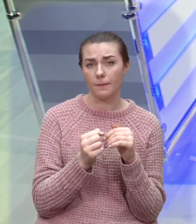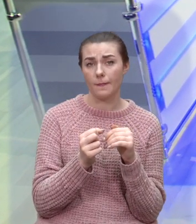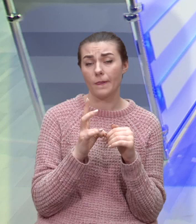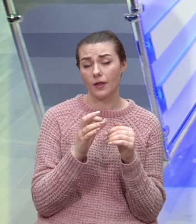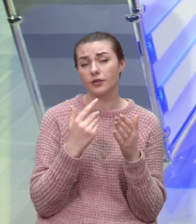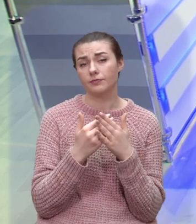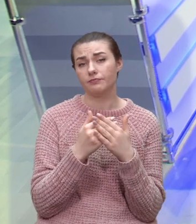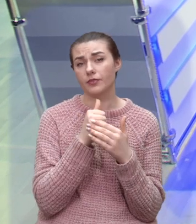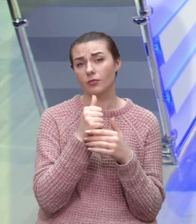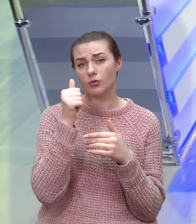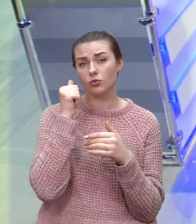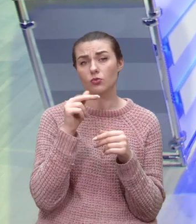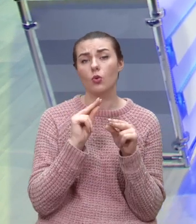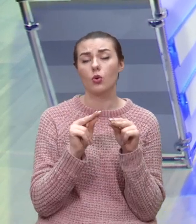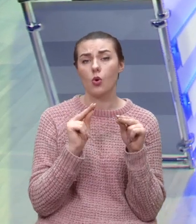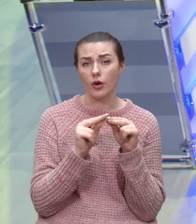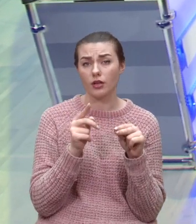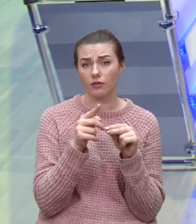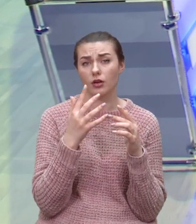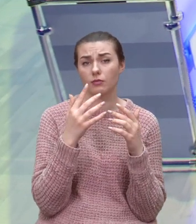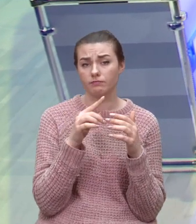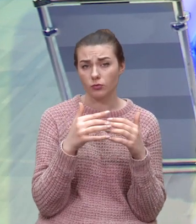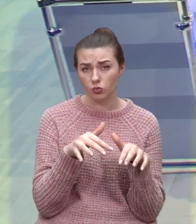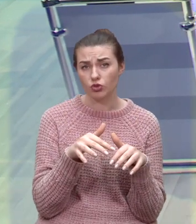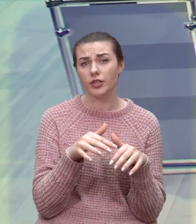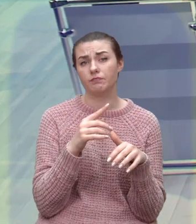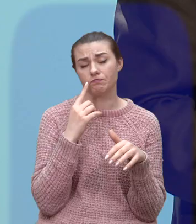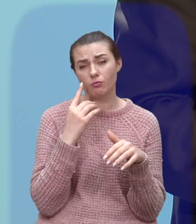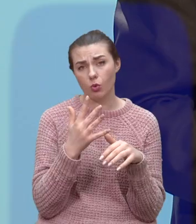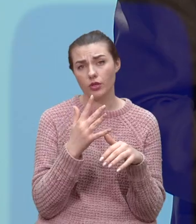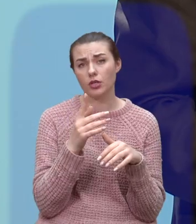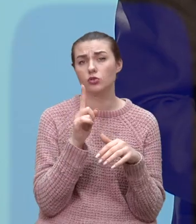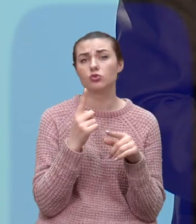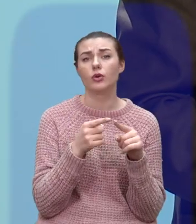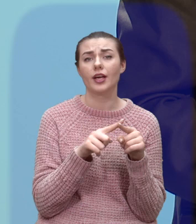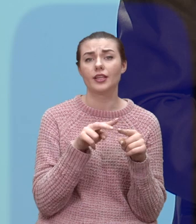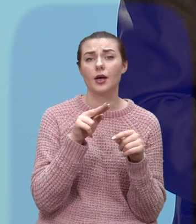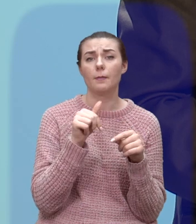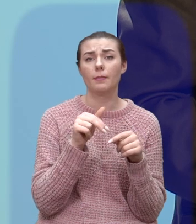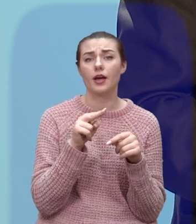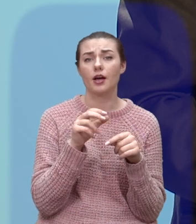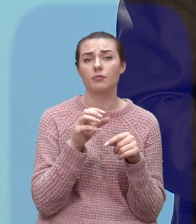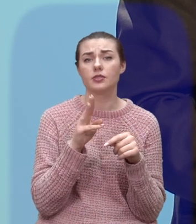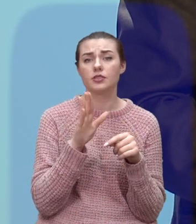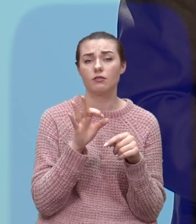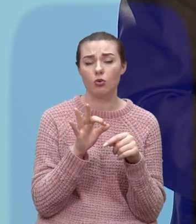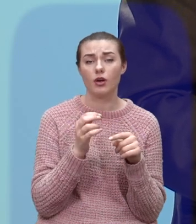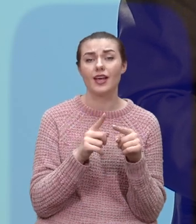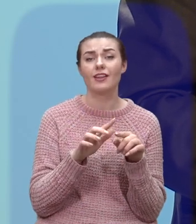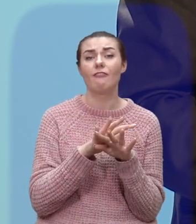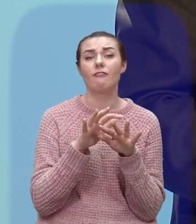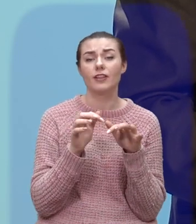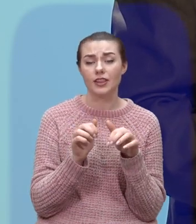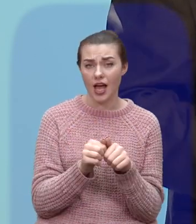но наверно в предыдущем уроке вы уже мы идентифицировали роста и